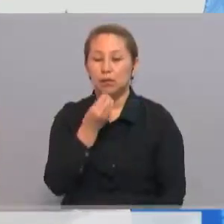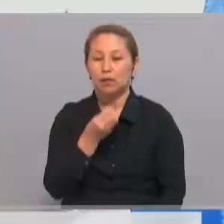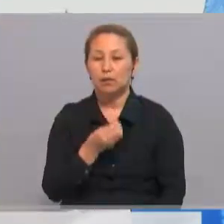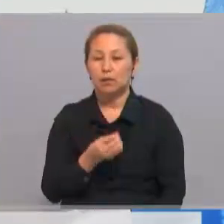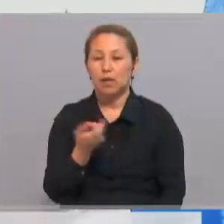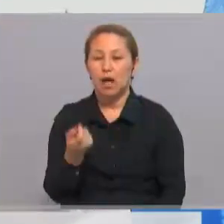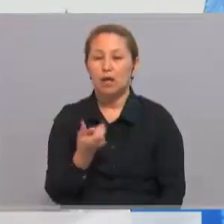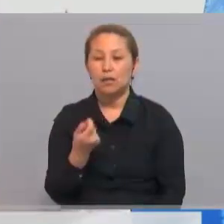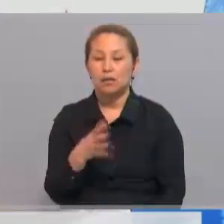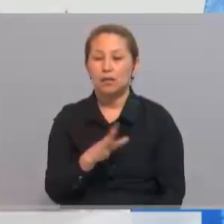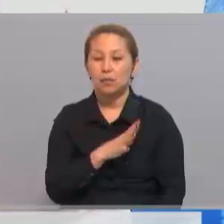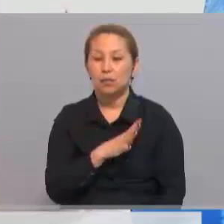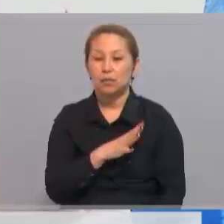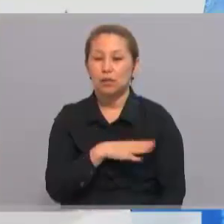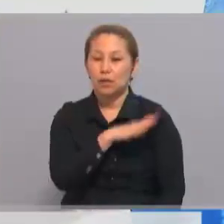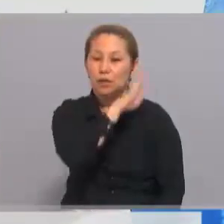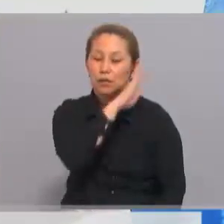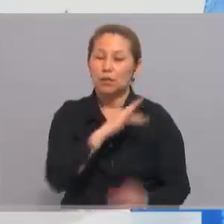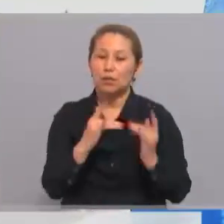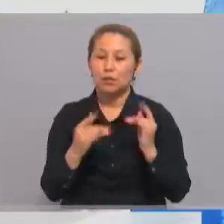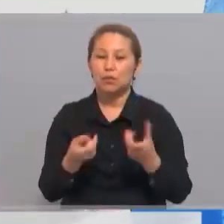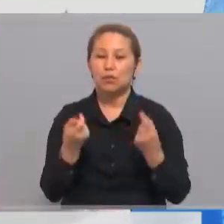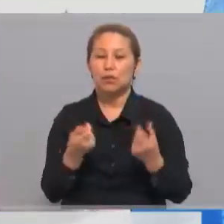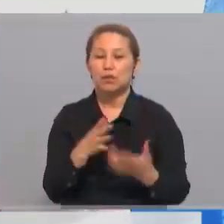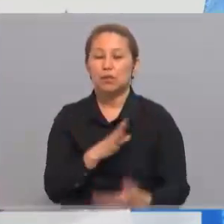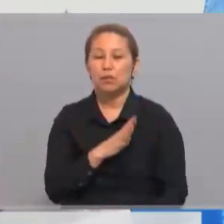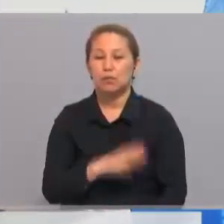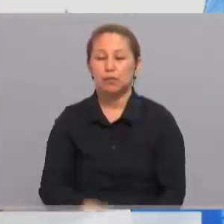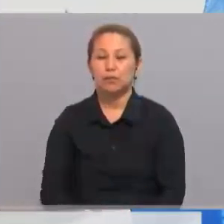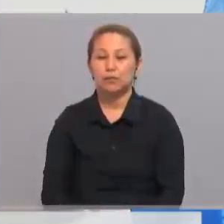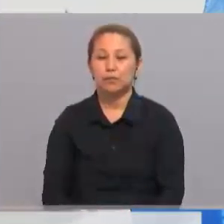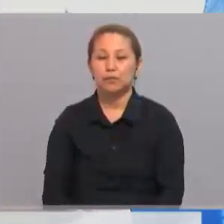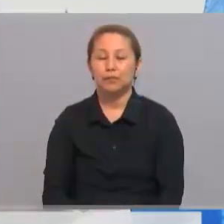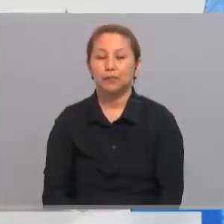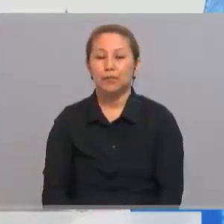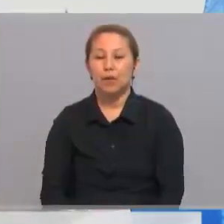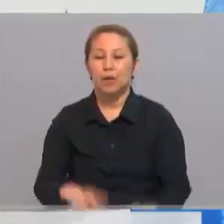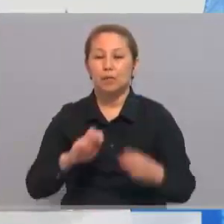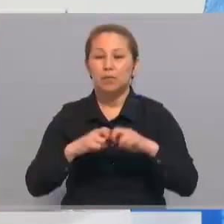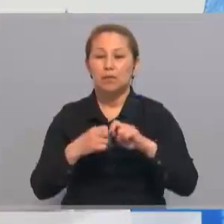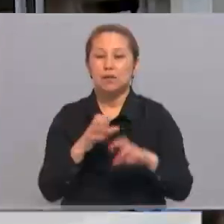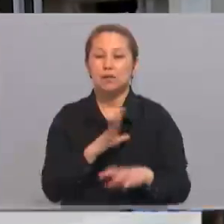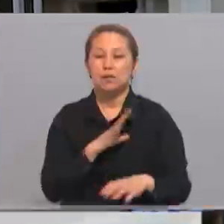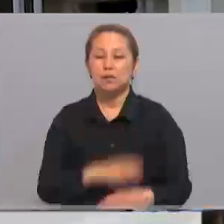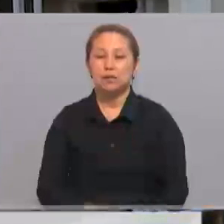тамақтында жету жетіспеуі, жатын төсектерінде жету жетіспеуі осы сияқты мәселелер